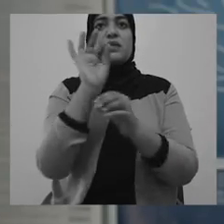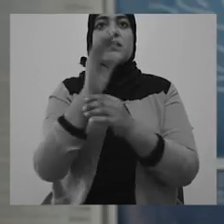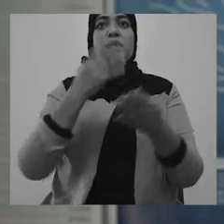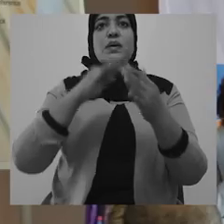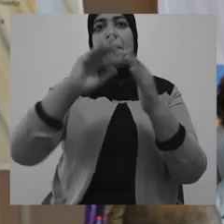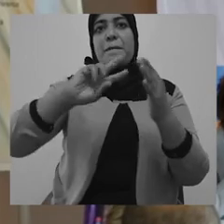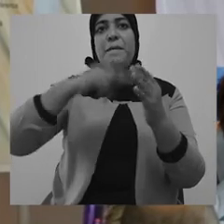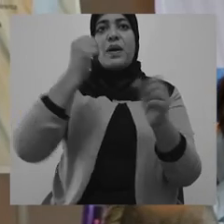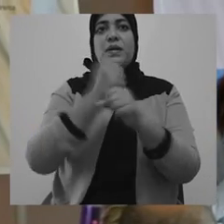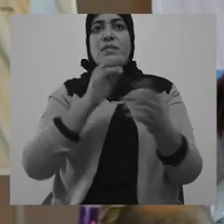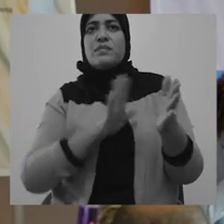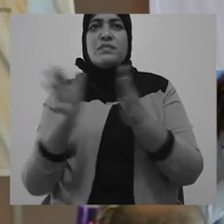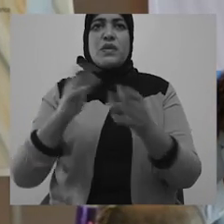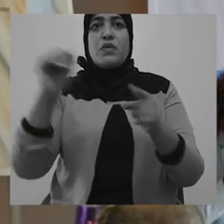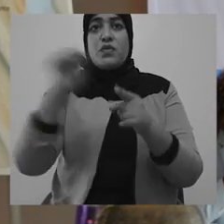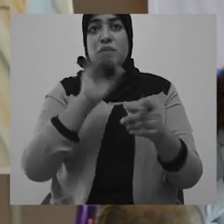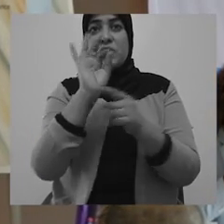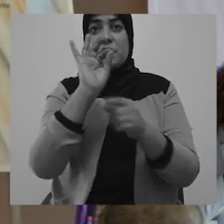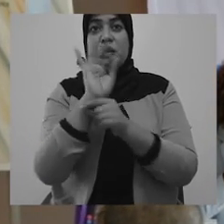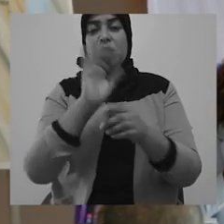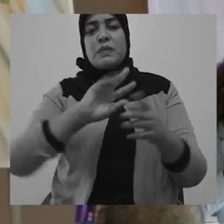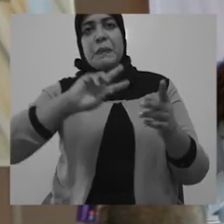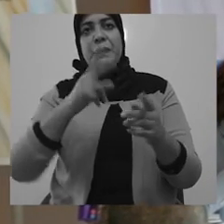qu'ils ont reçus au démarrage de cette formation.